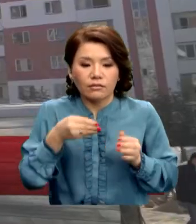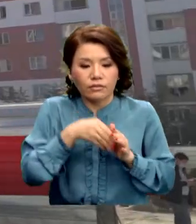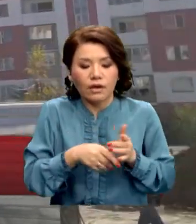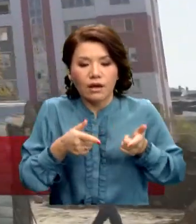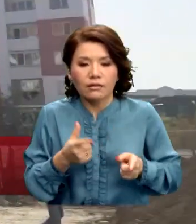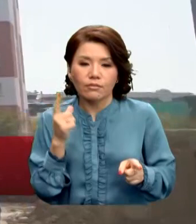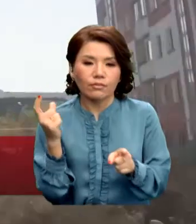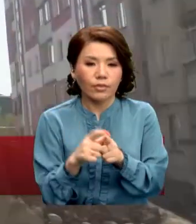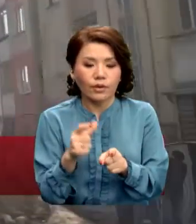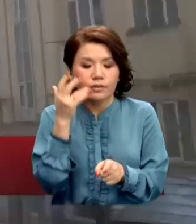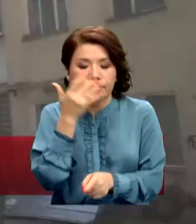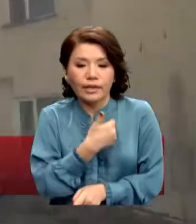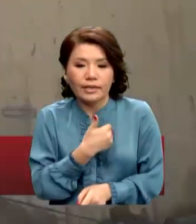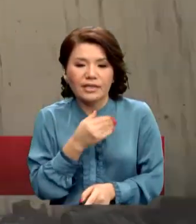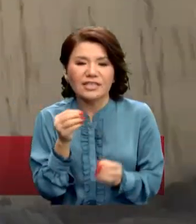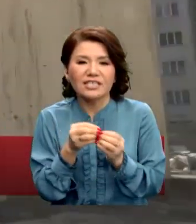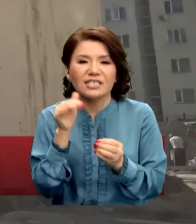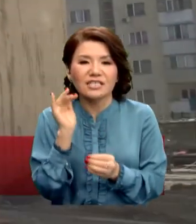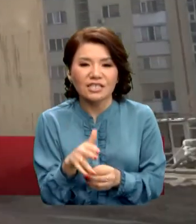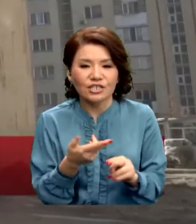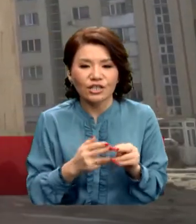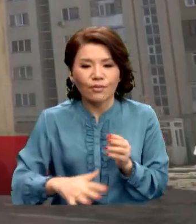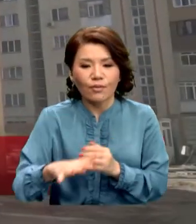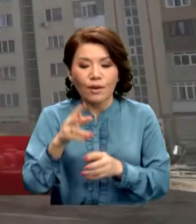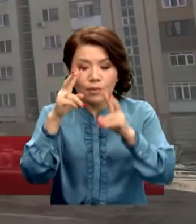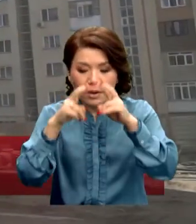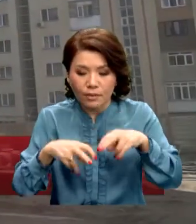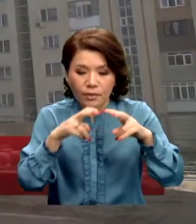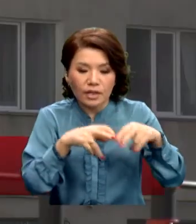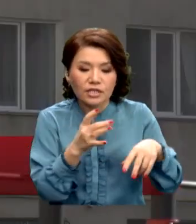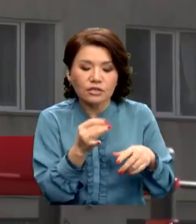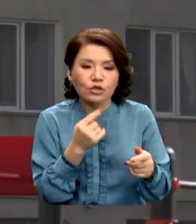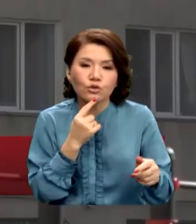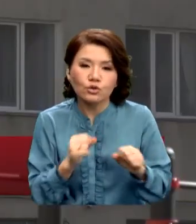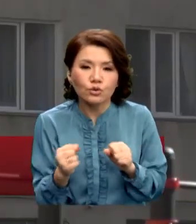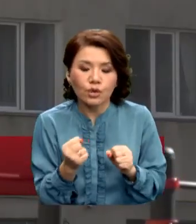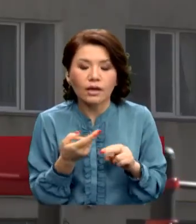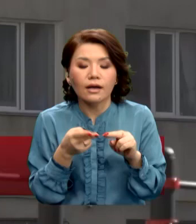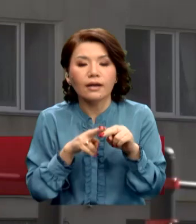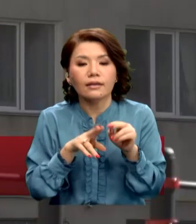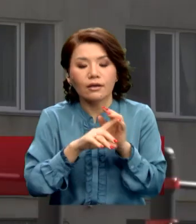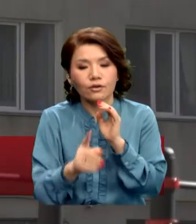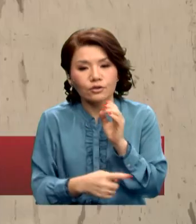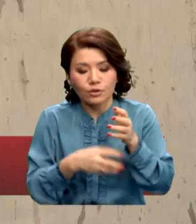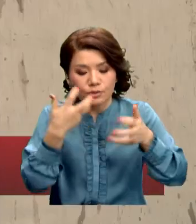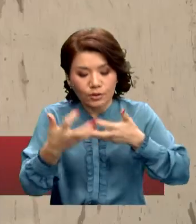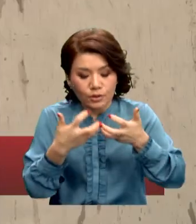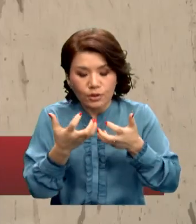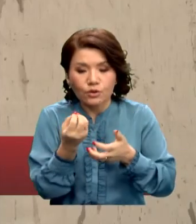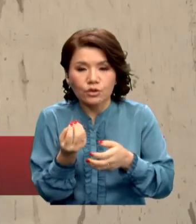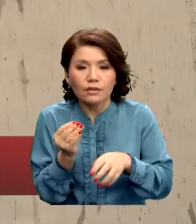В свою очередь в городе более 10 тысяч жилых объектов уже прошли проверку на сейсмоустойчивость. По итогам исследования будет